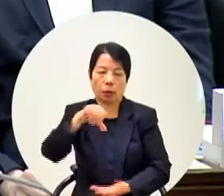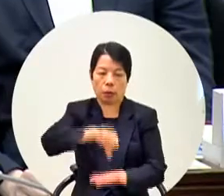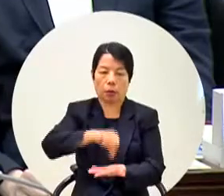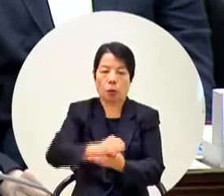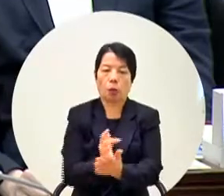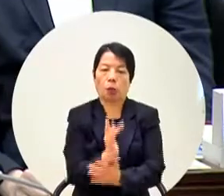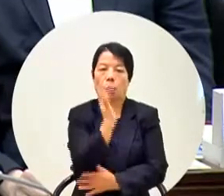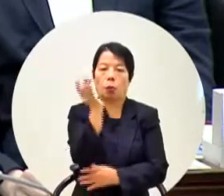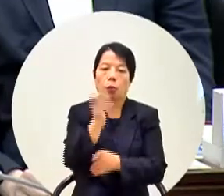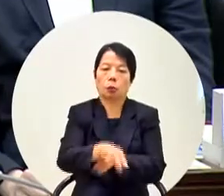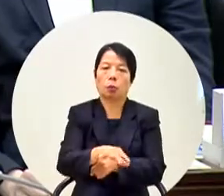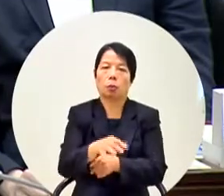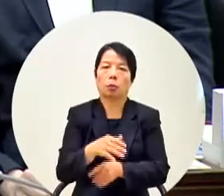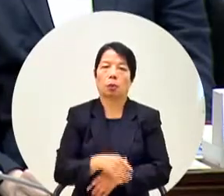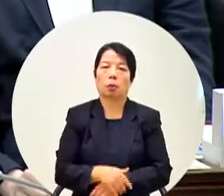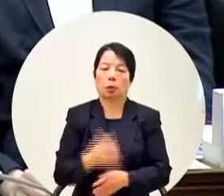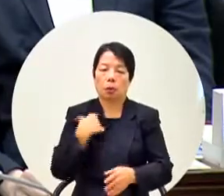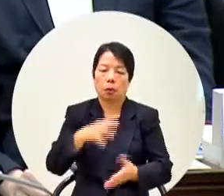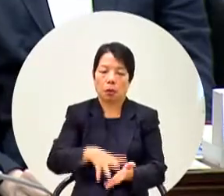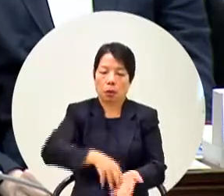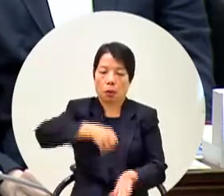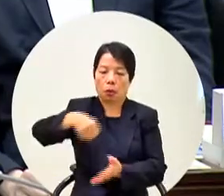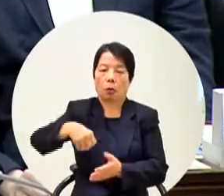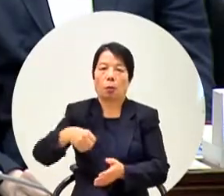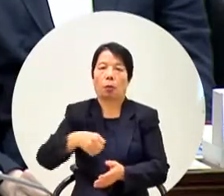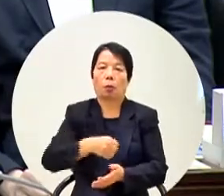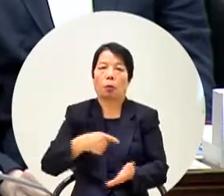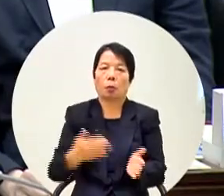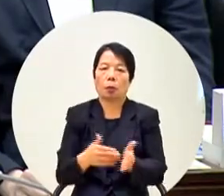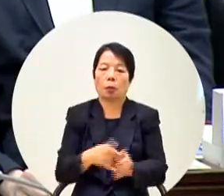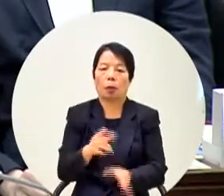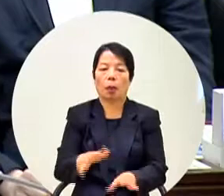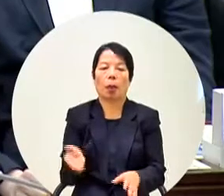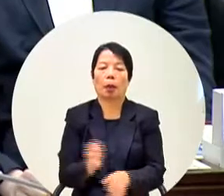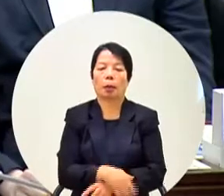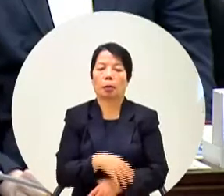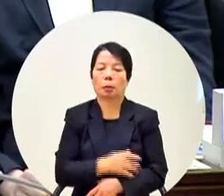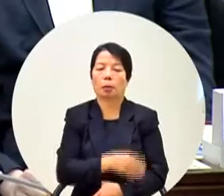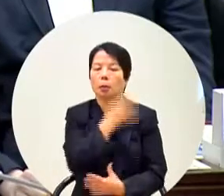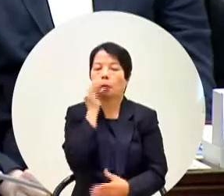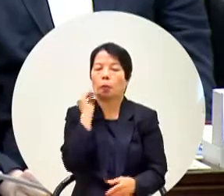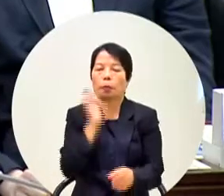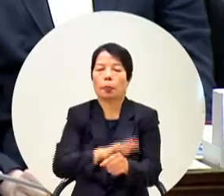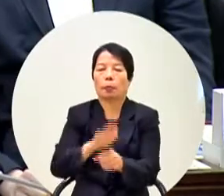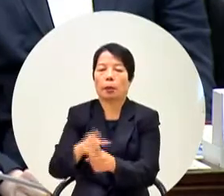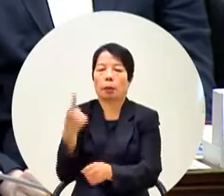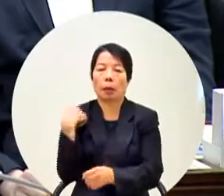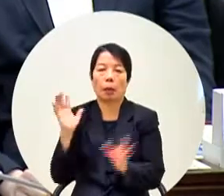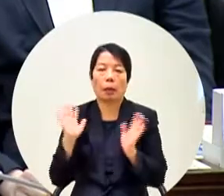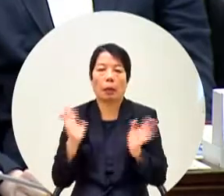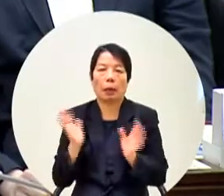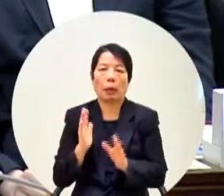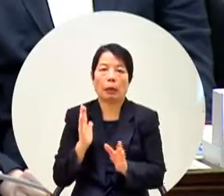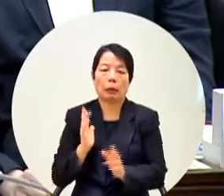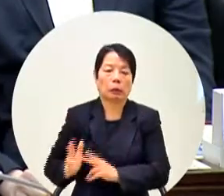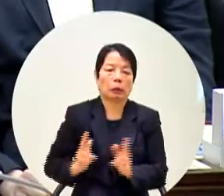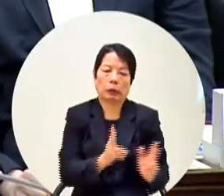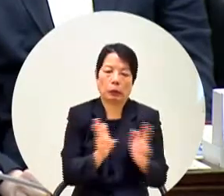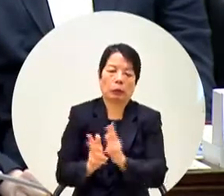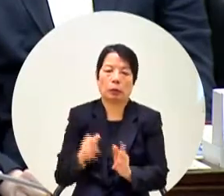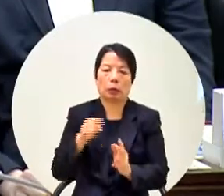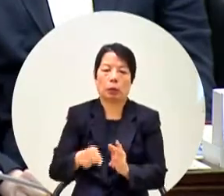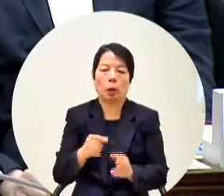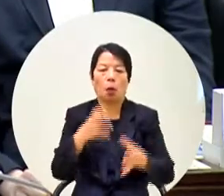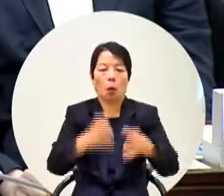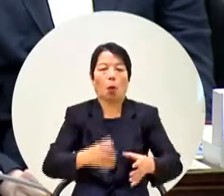死，树啊乌起来。遐同啊青菜甲薄薄个，遮拢囡仔咧走个，人办活动一堆人咧行。海